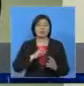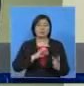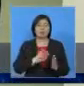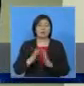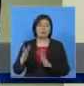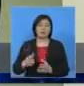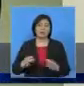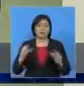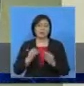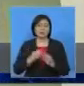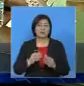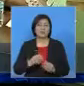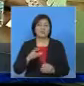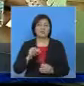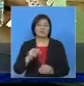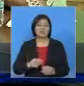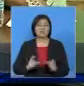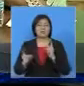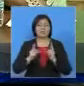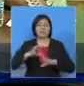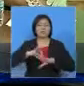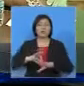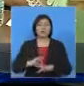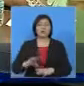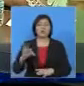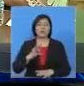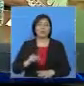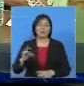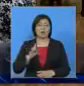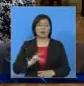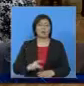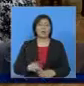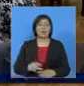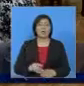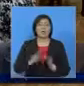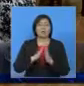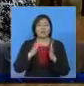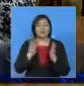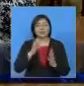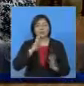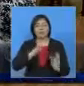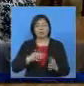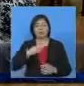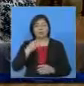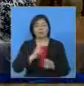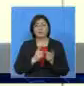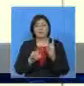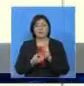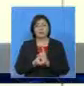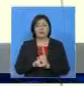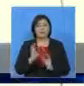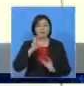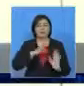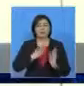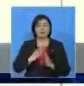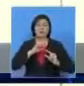және серіктестік диалог кеңістігі атты семинар өтті. Облыстық аудан кітапхана директорлары кәсіби тәжірибе алмасты. Жиын барысында кітапхана